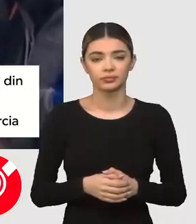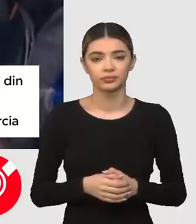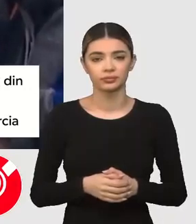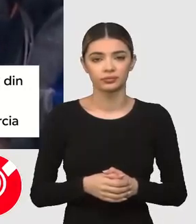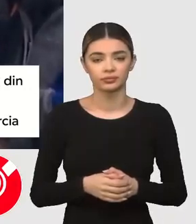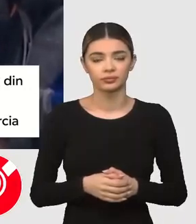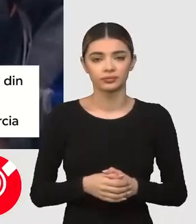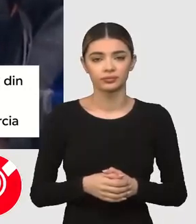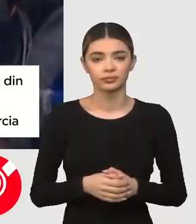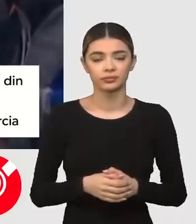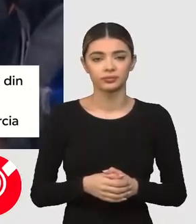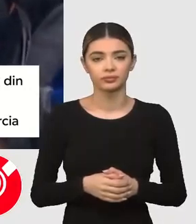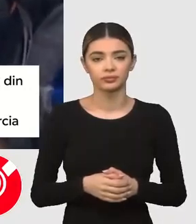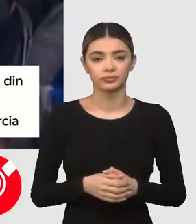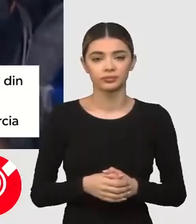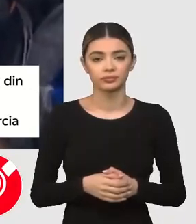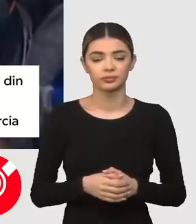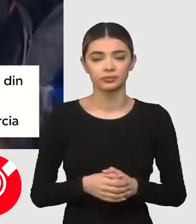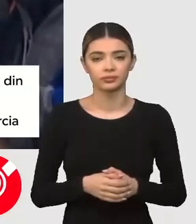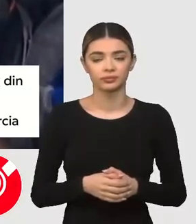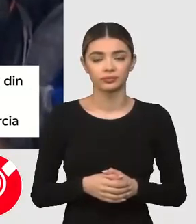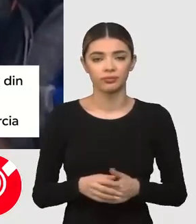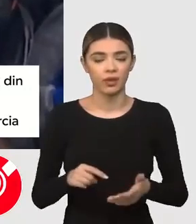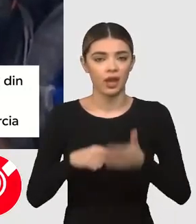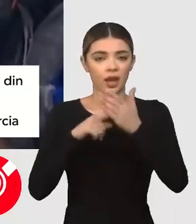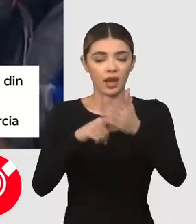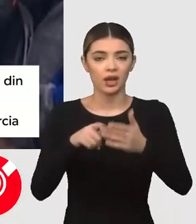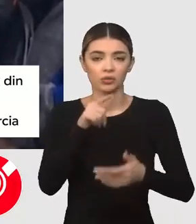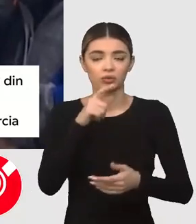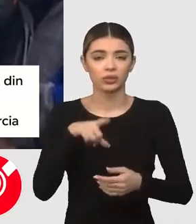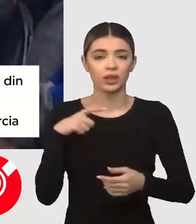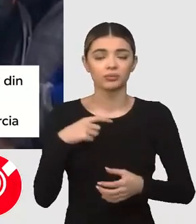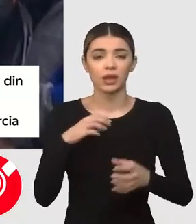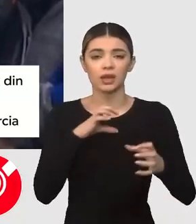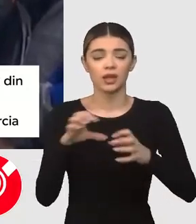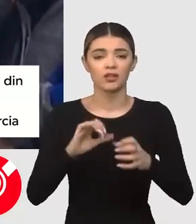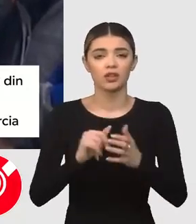acel gest prin care, în situații disperate,